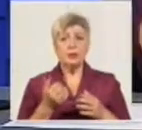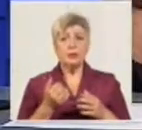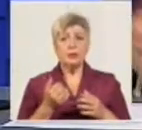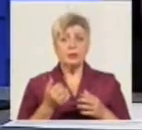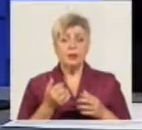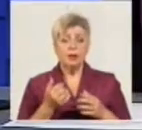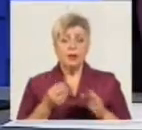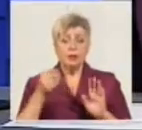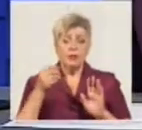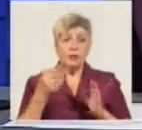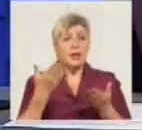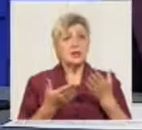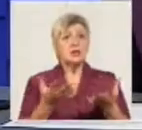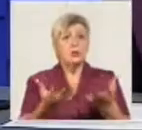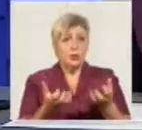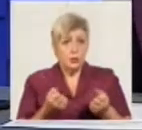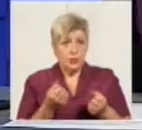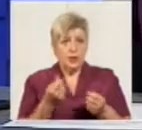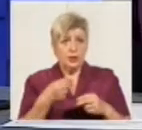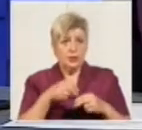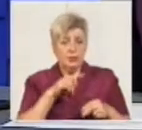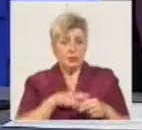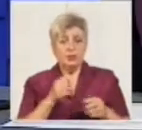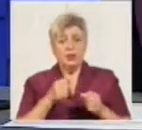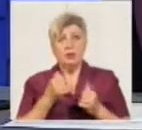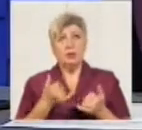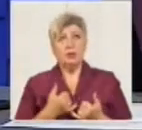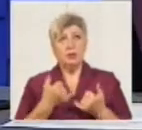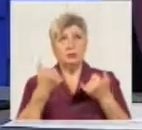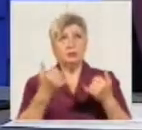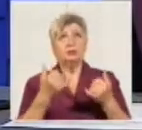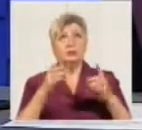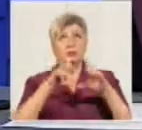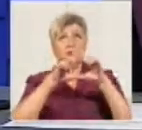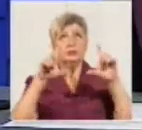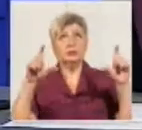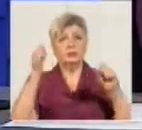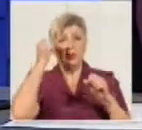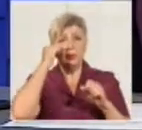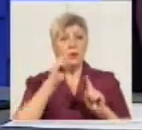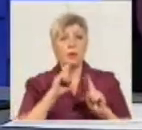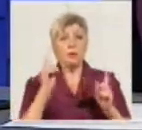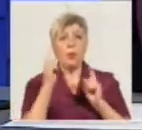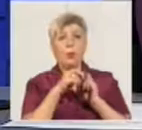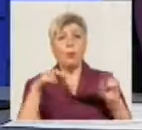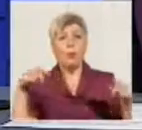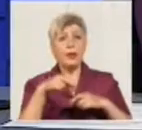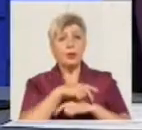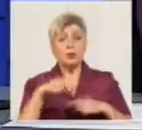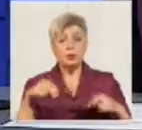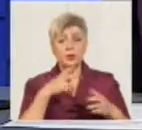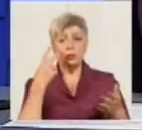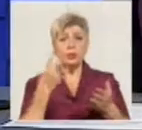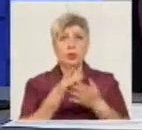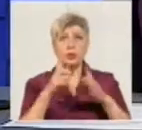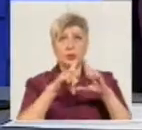вони витрачають на те, щоб вшанувати пам'ять, для того, щоб молодь, просто перехожі бачили дошки і для